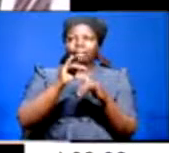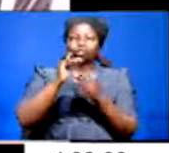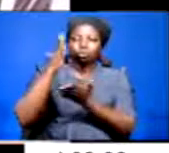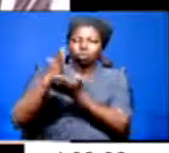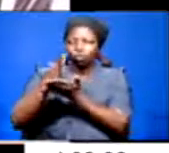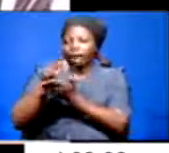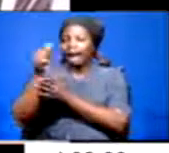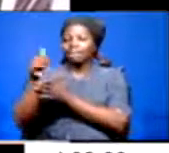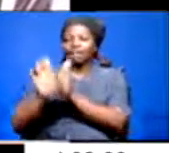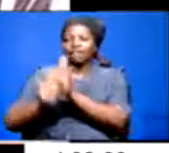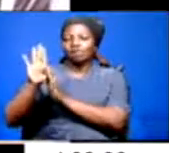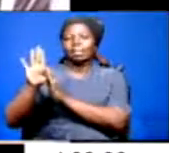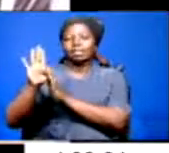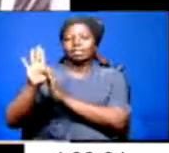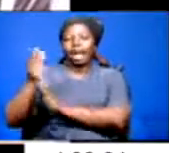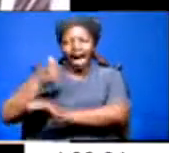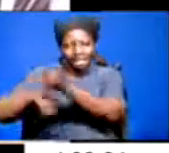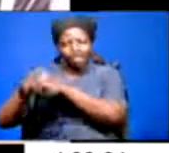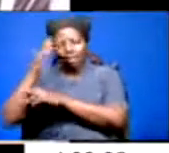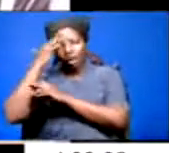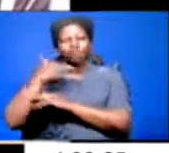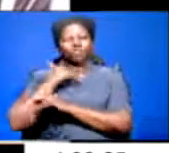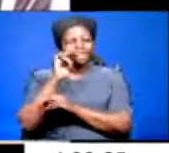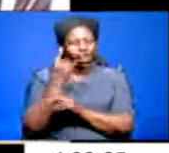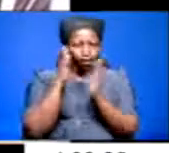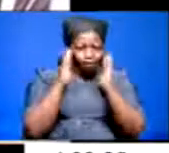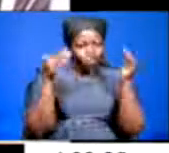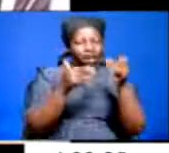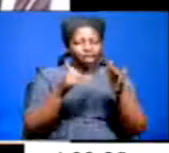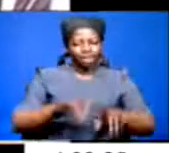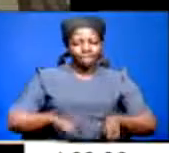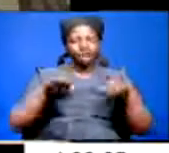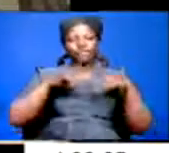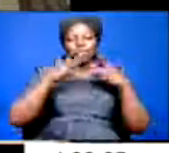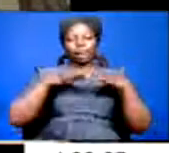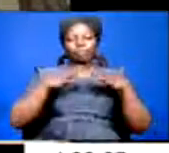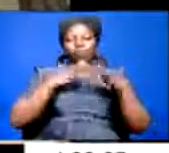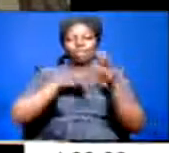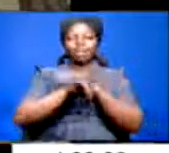kwa sababu anataka kuweka priority maisha ya wakaaji wetu ya jamii yetu ya Samburu County.